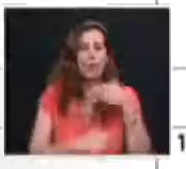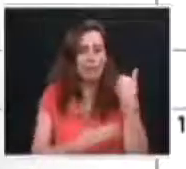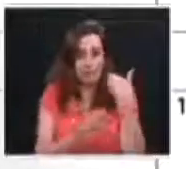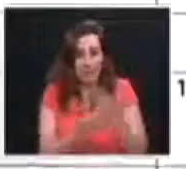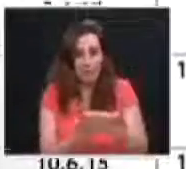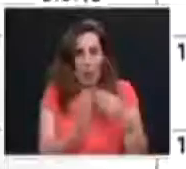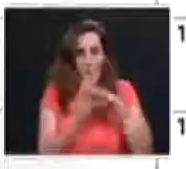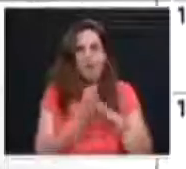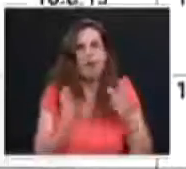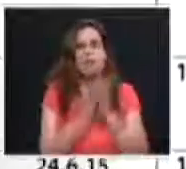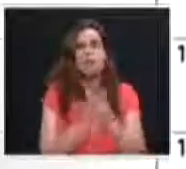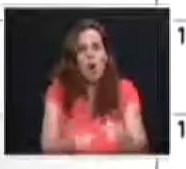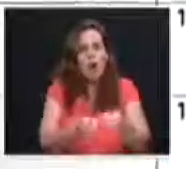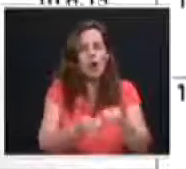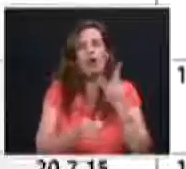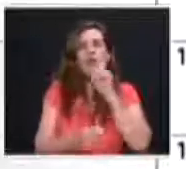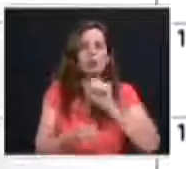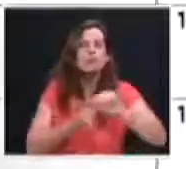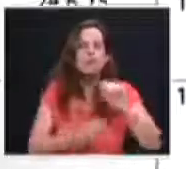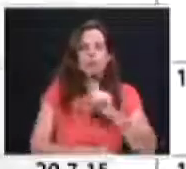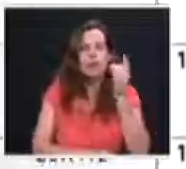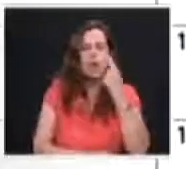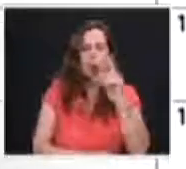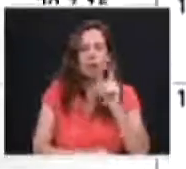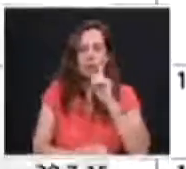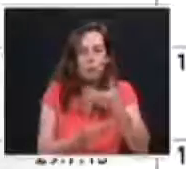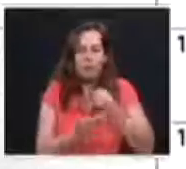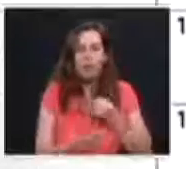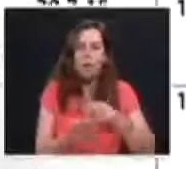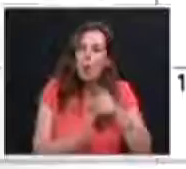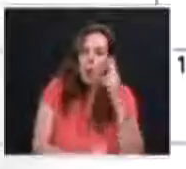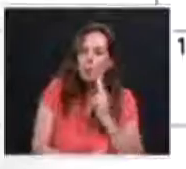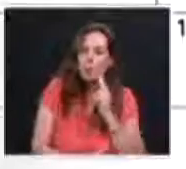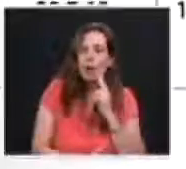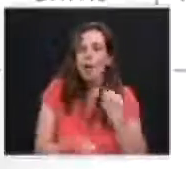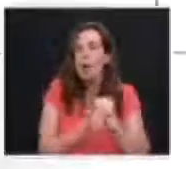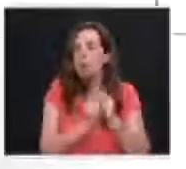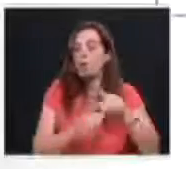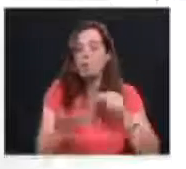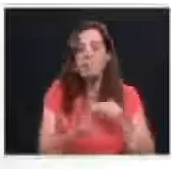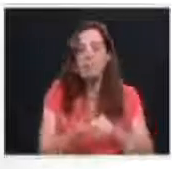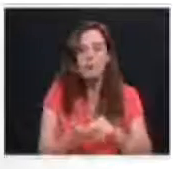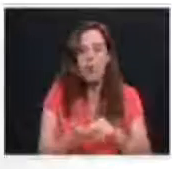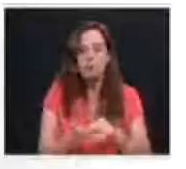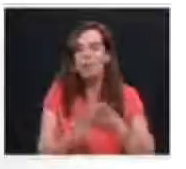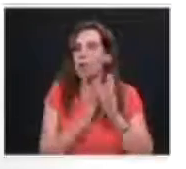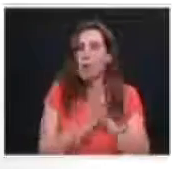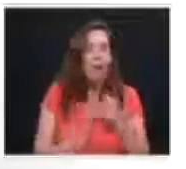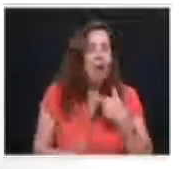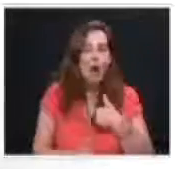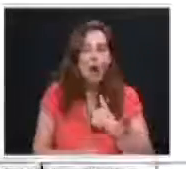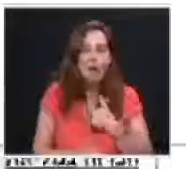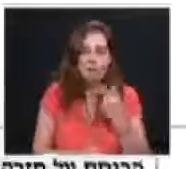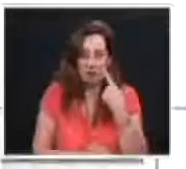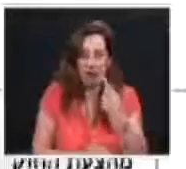חוקים, ואז ביקשו למשוך את השם שלהם, ככה בשוש ובדיסקרטיות מהצעות החוק, הם כנראה מתביישים בהם, או יש כל מיני סיבות. בוא למשל לשמע את אייל בן